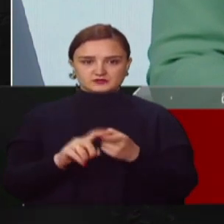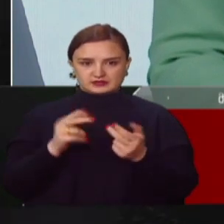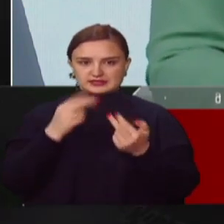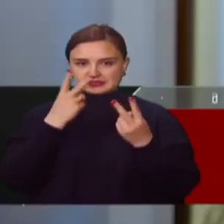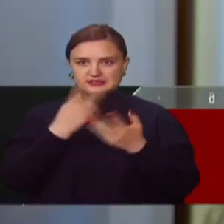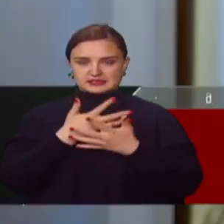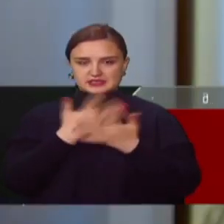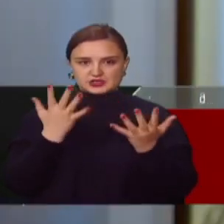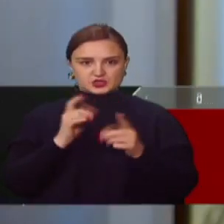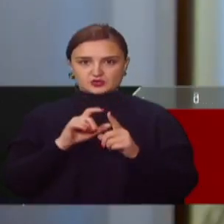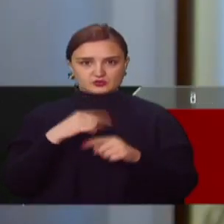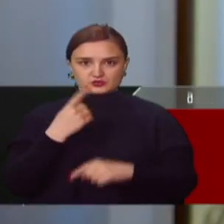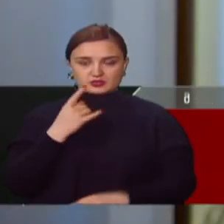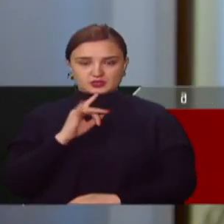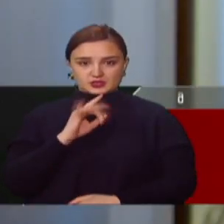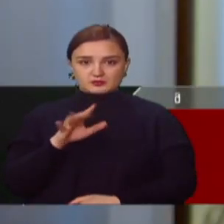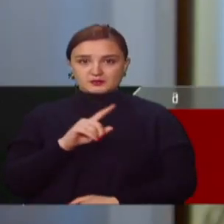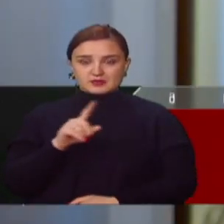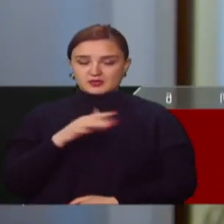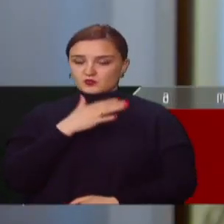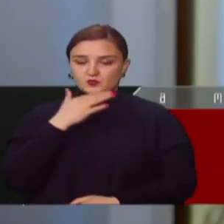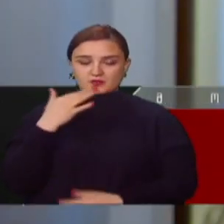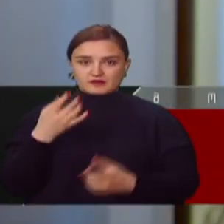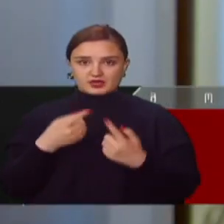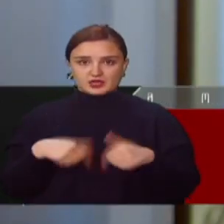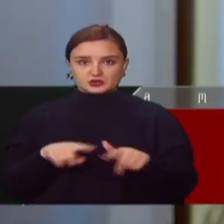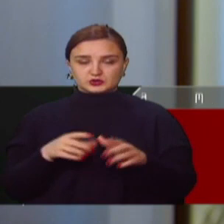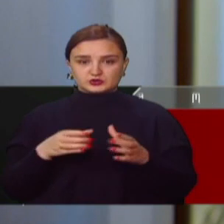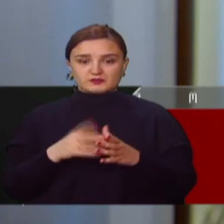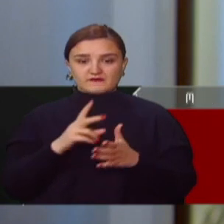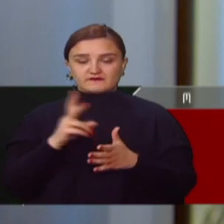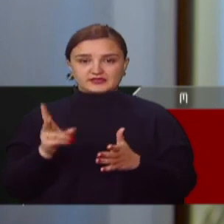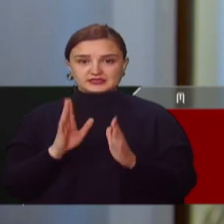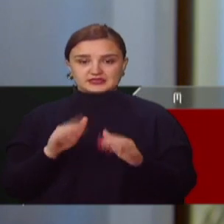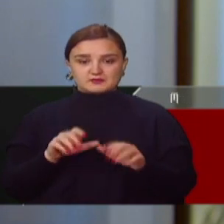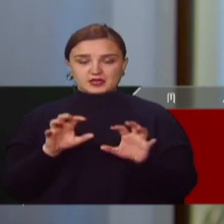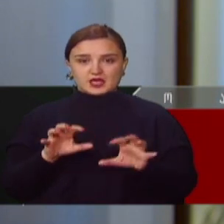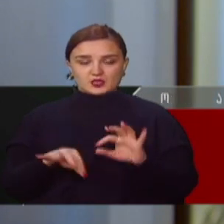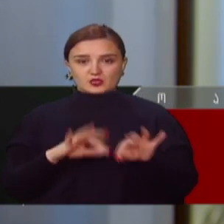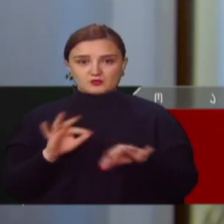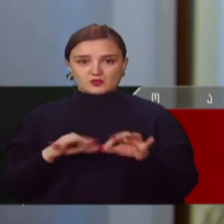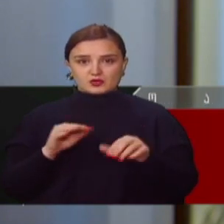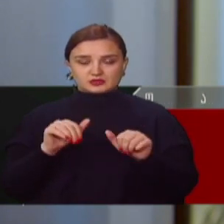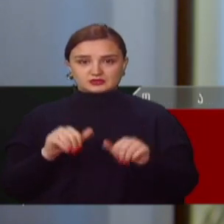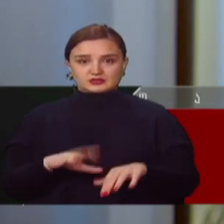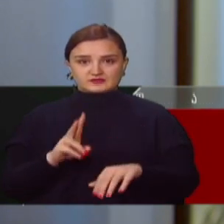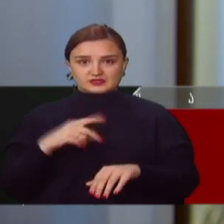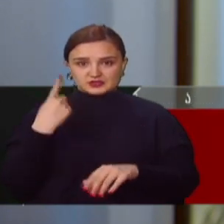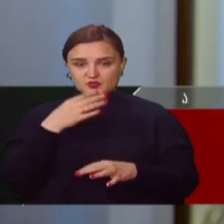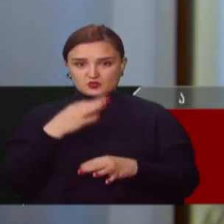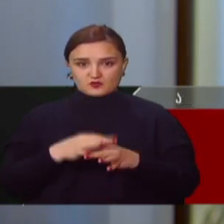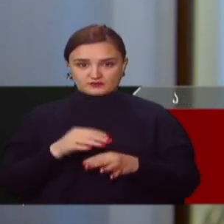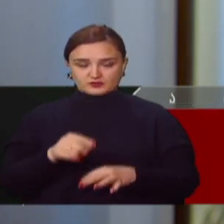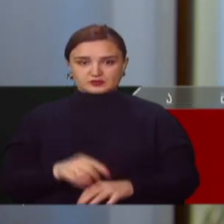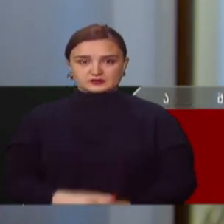არ ვიტყვი და არ გავამხელ, მაგრამ აი უმრავლესობას რამოდ ვინც გამოიტანს ამ კანონპროექტს, არ ვიცი ვინ გამო ვიტანს ავტორს, ავტორებს